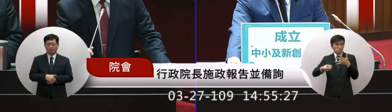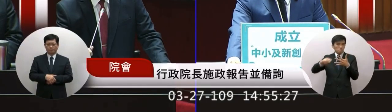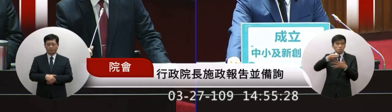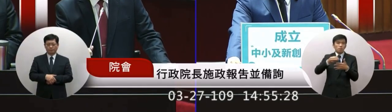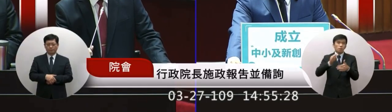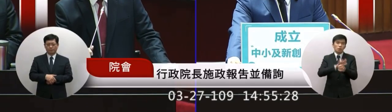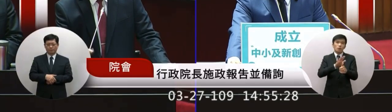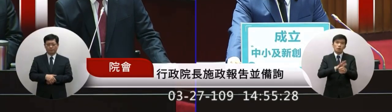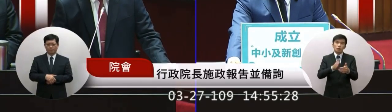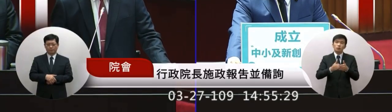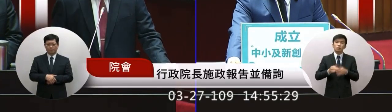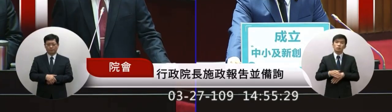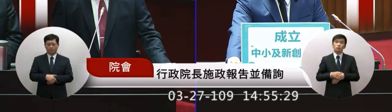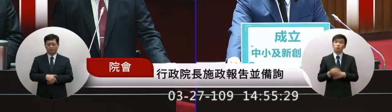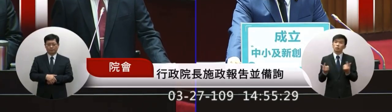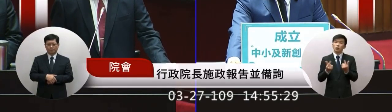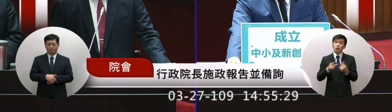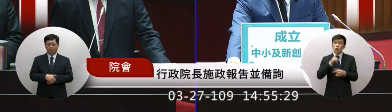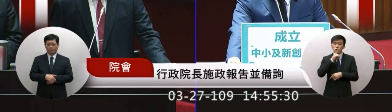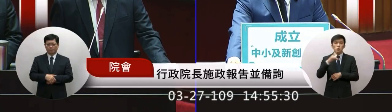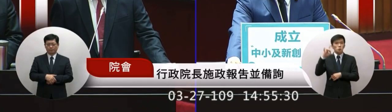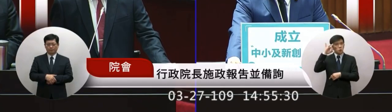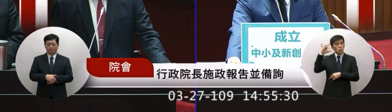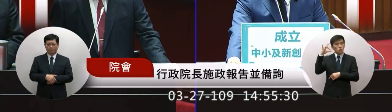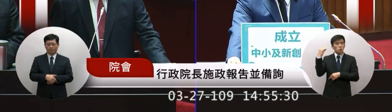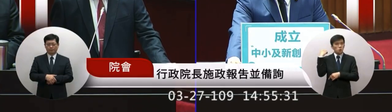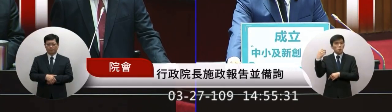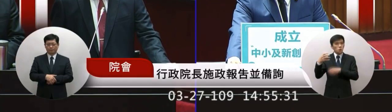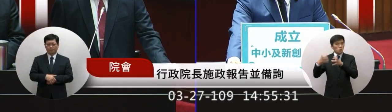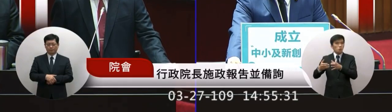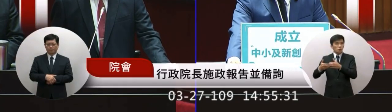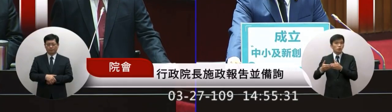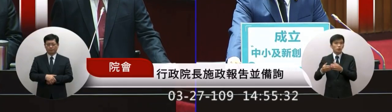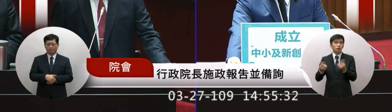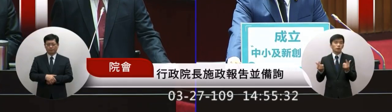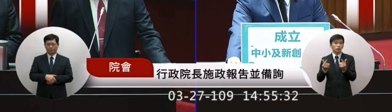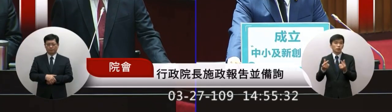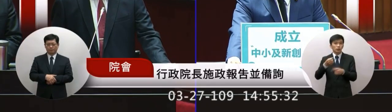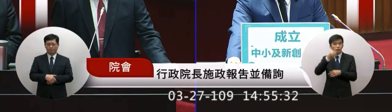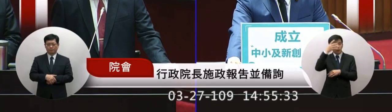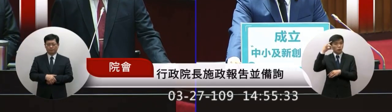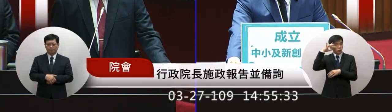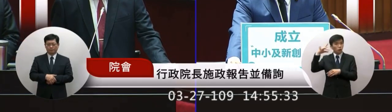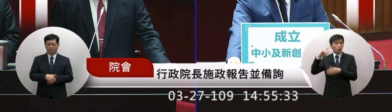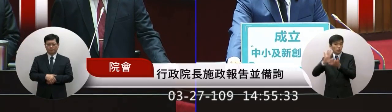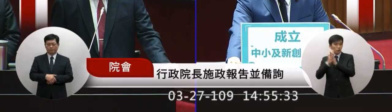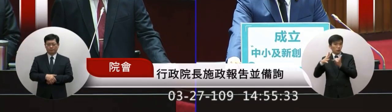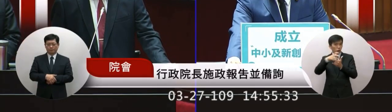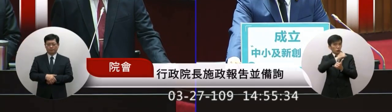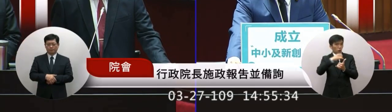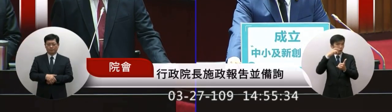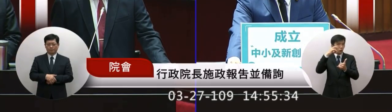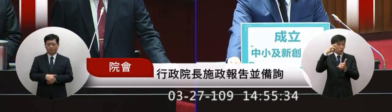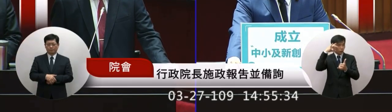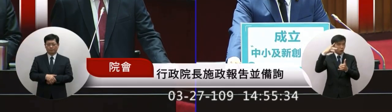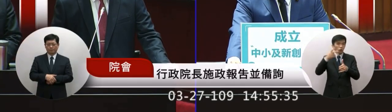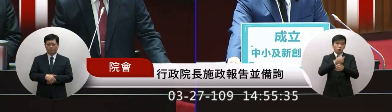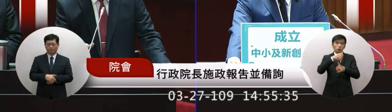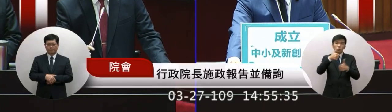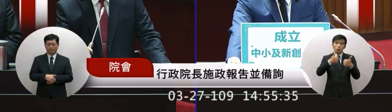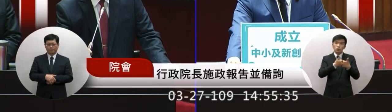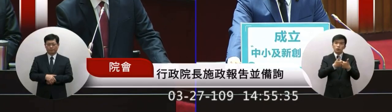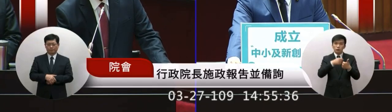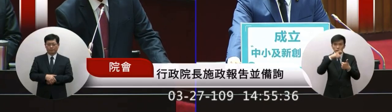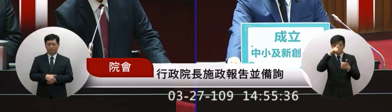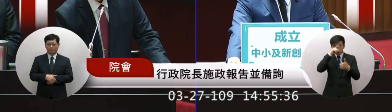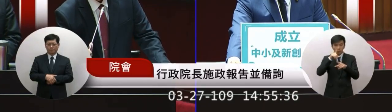其我们现在又说要创新创业，包括这个青创总会都已经改成全国创新创业总会了，所以是不是应该要与时俱进，然后我们